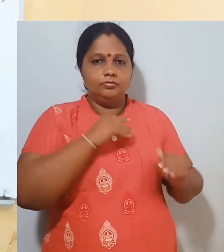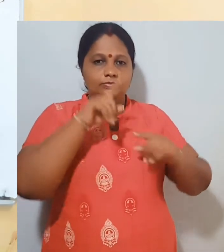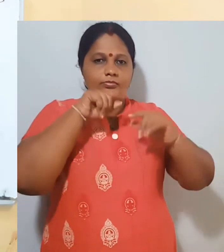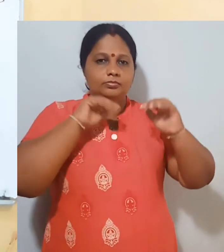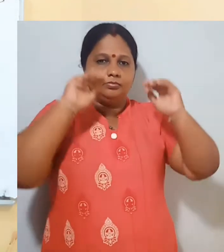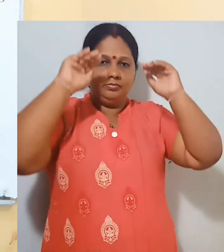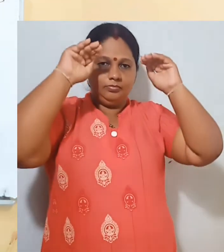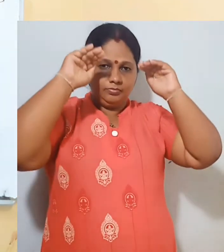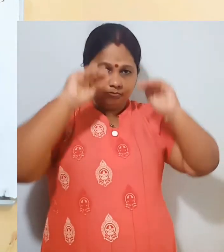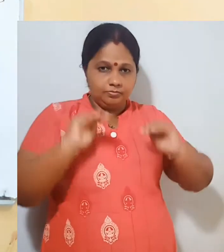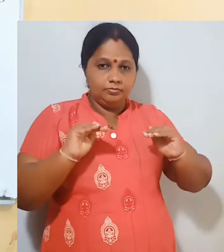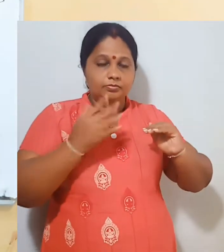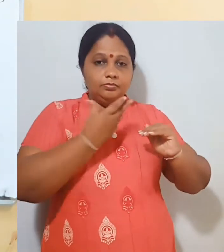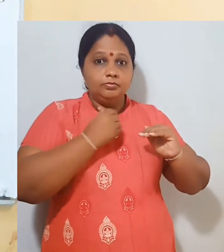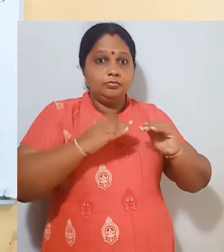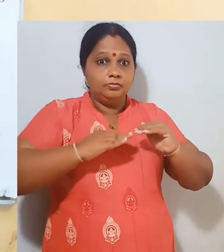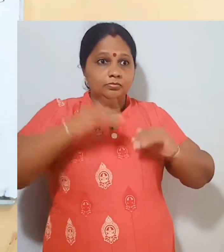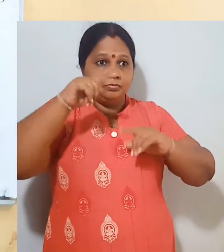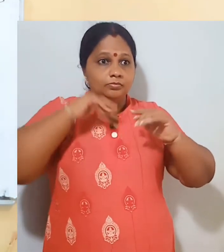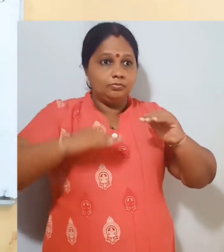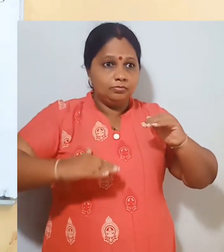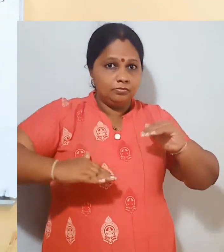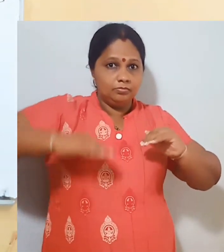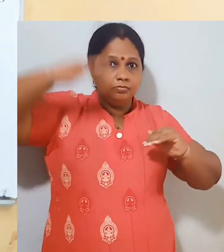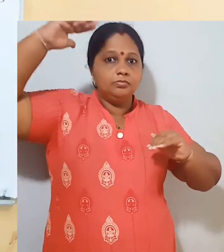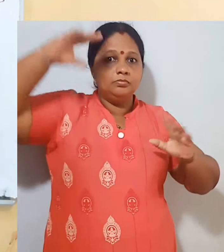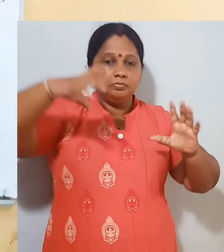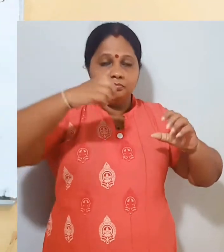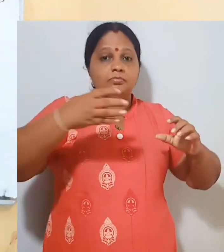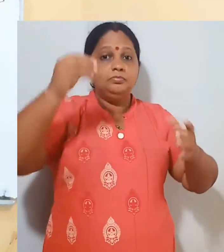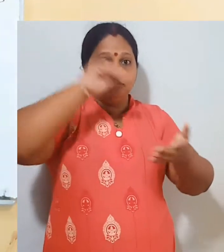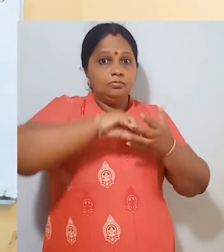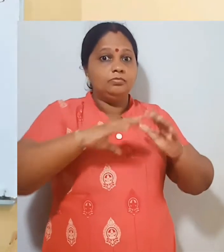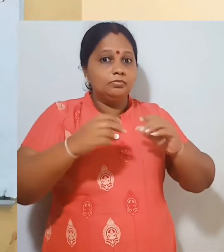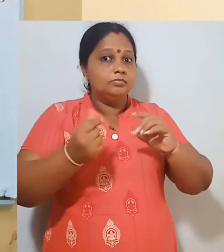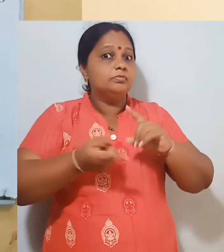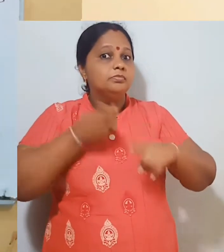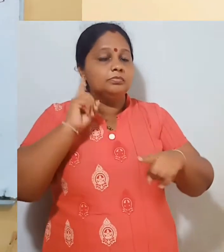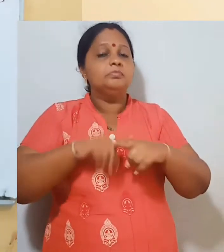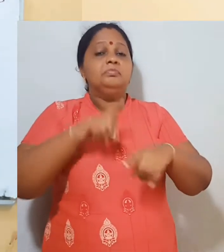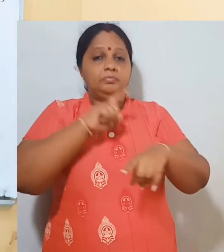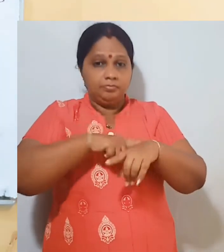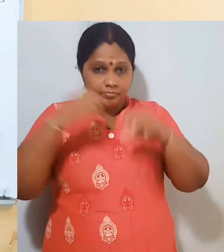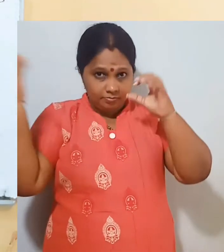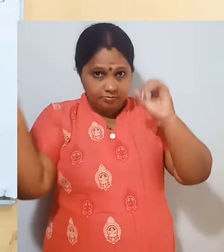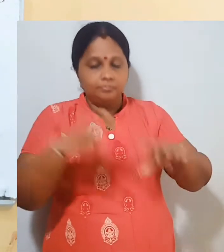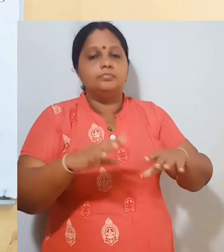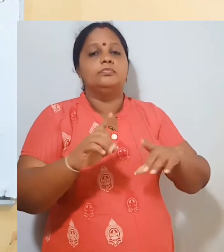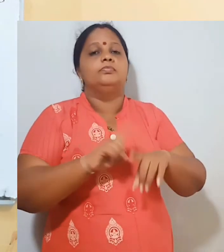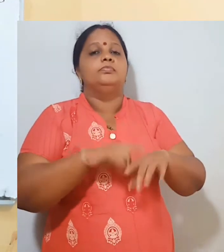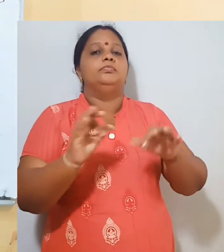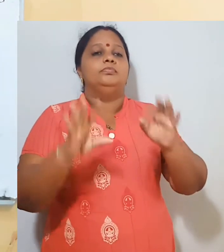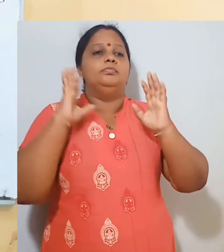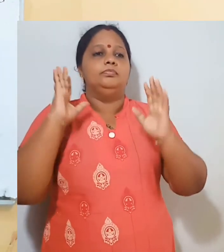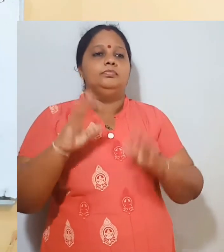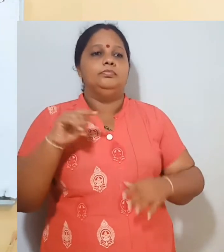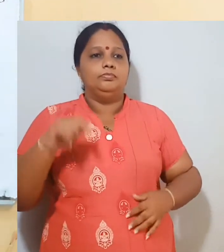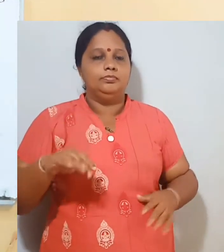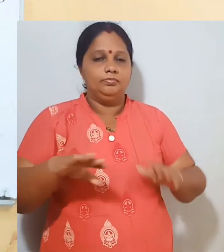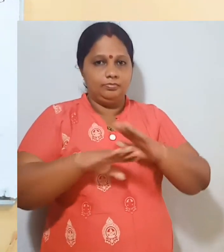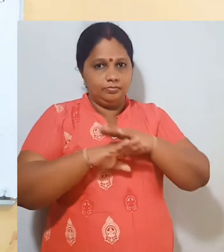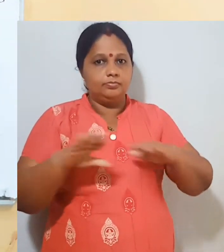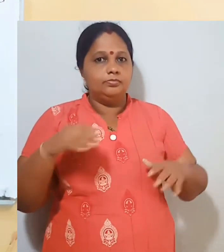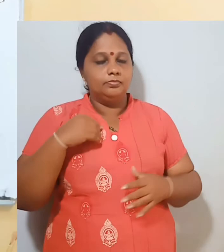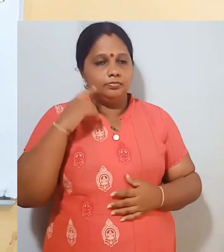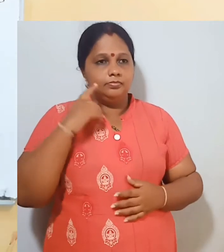இதய துடிப்பை கூடுறதுக்கு தற்காலிகமாக மெஷினல் கூட்டுற வேலையை கூட இருக்குது. அதை டைமுக்கு வந்தாங்க. இதோட முடிக்கலாம்னு